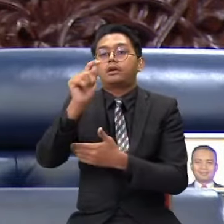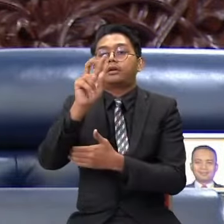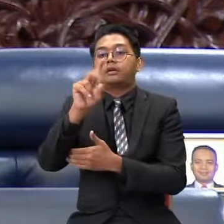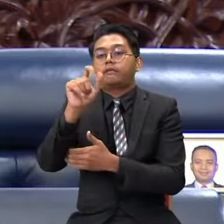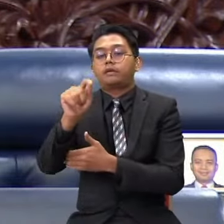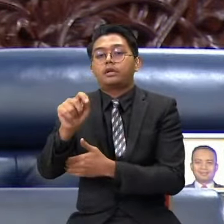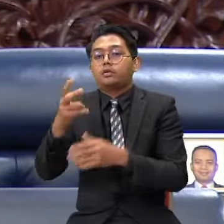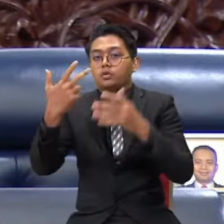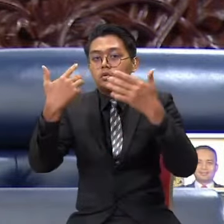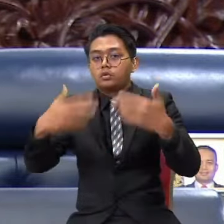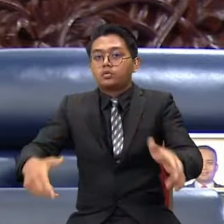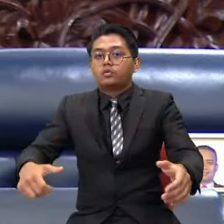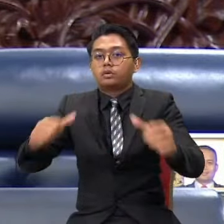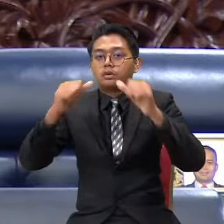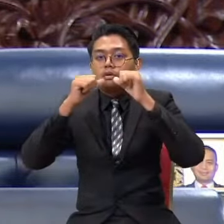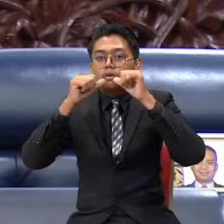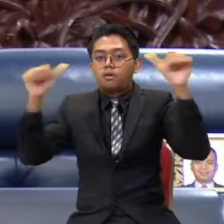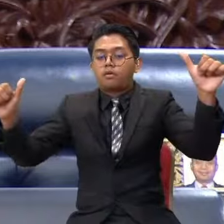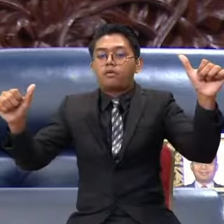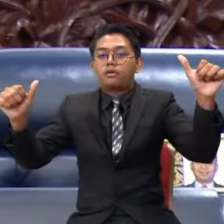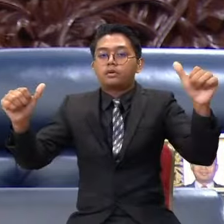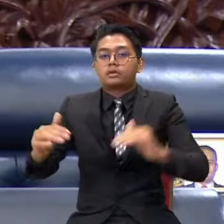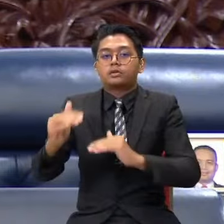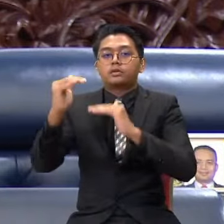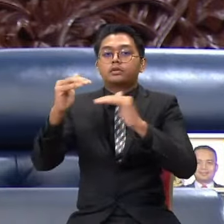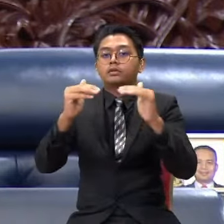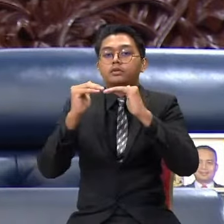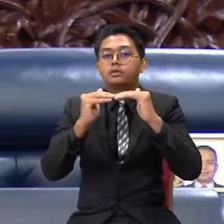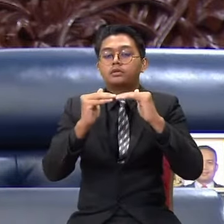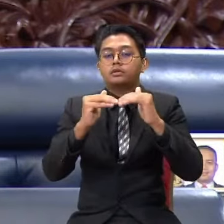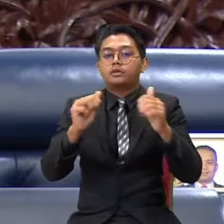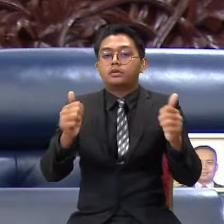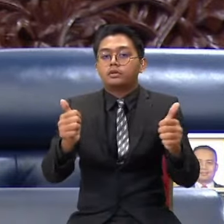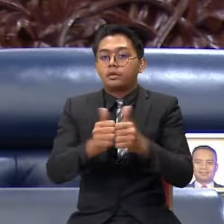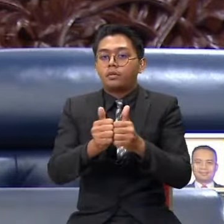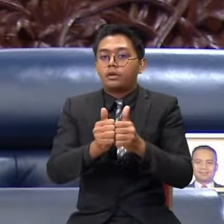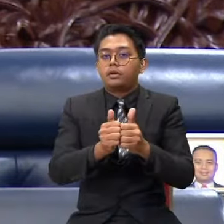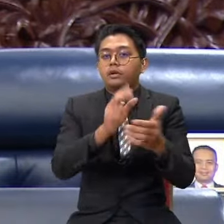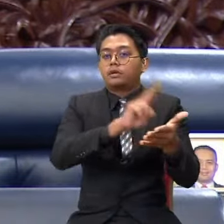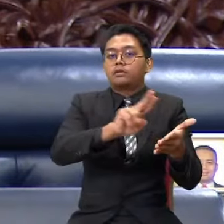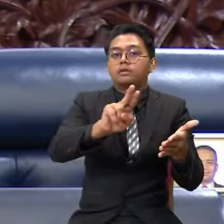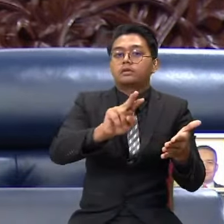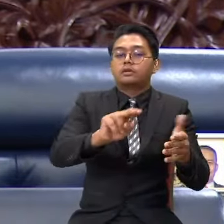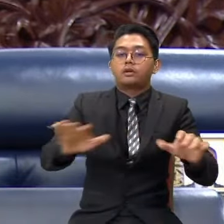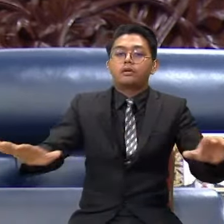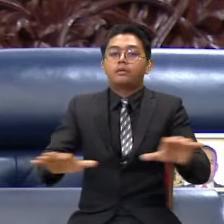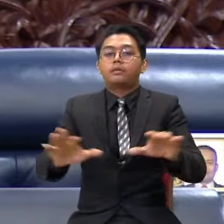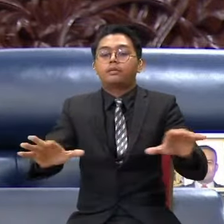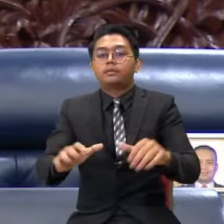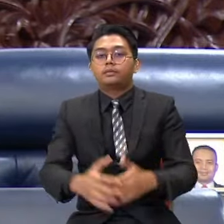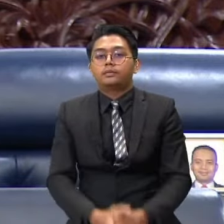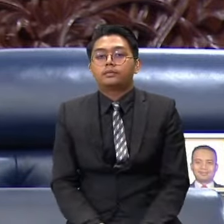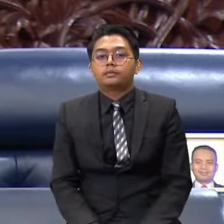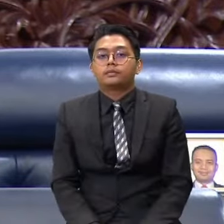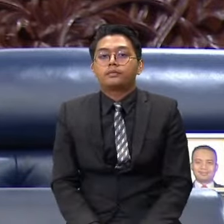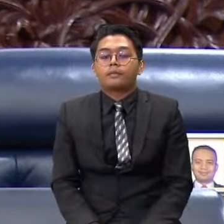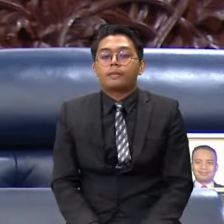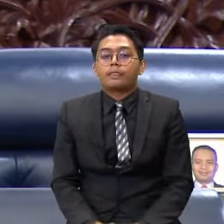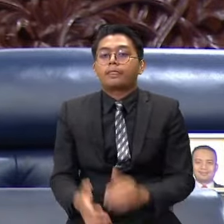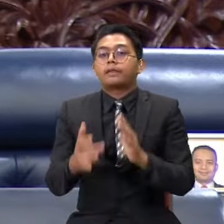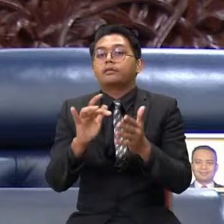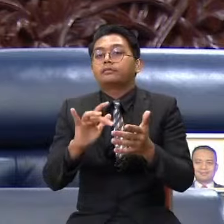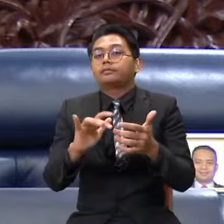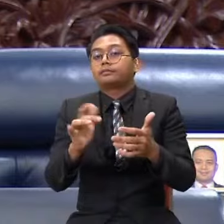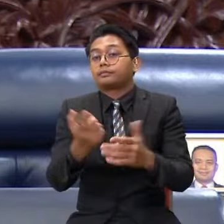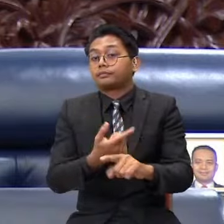setaraf dengan pendidikan tinggi Universiti dengan jalan alternatif dengan mempelajari program pendidikan dan latihan teknikal dengan